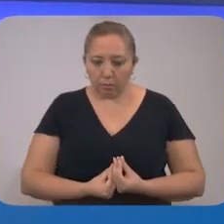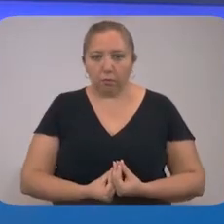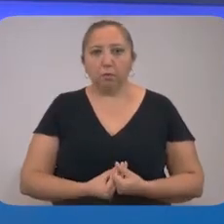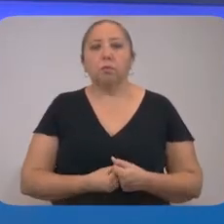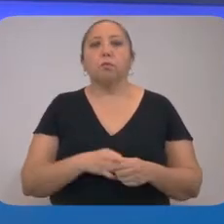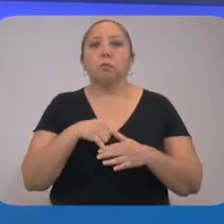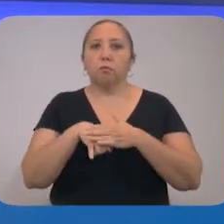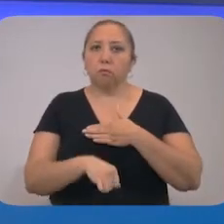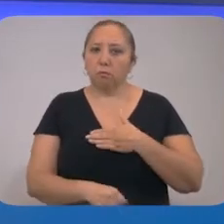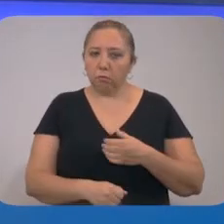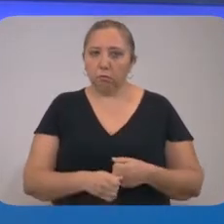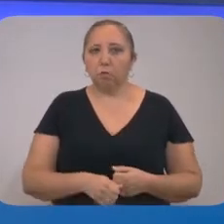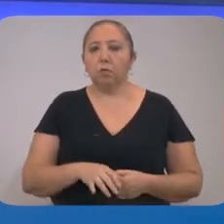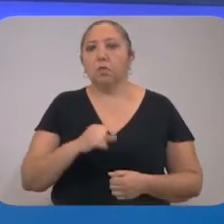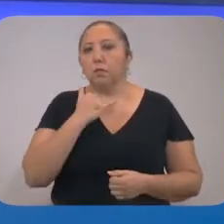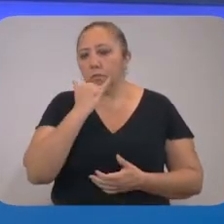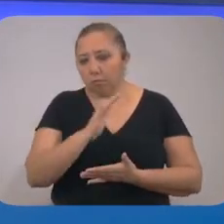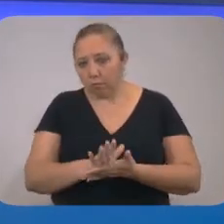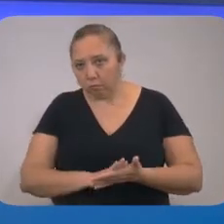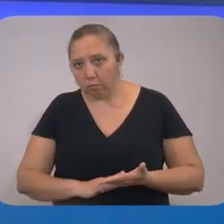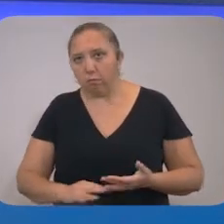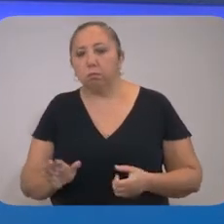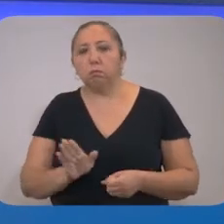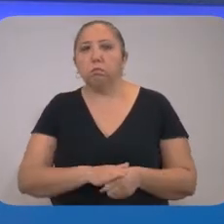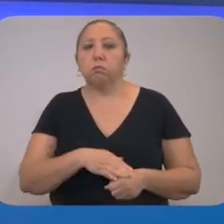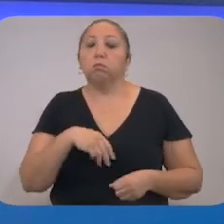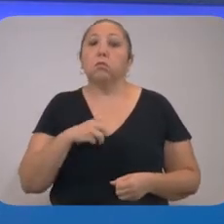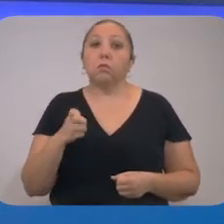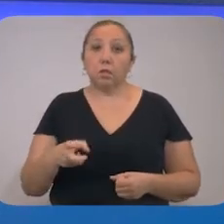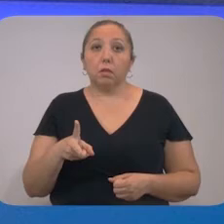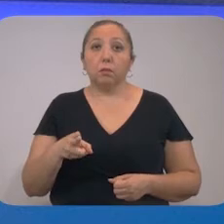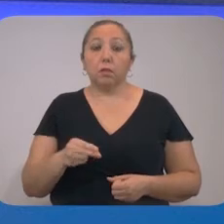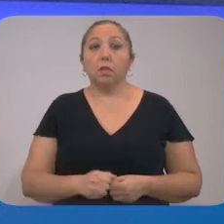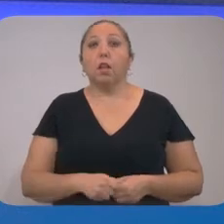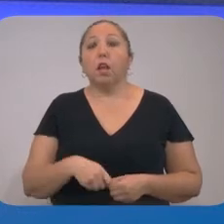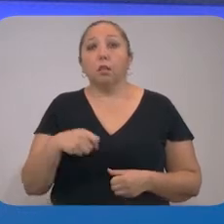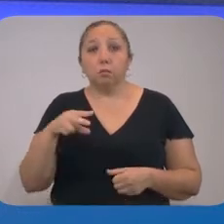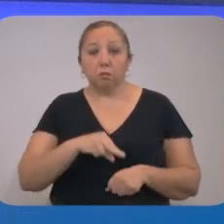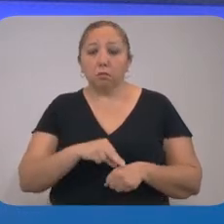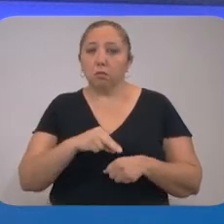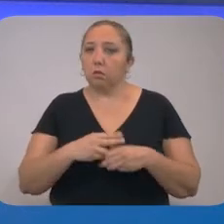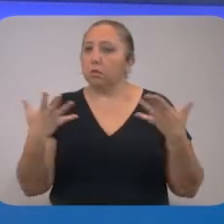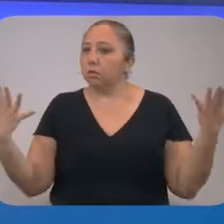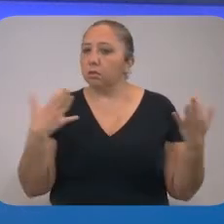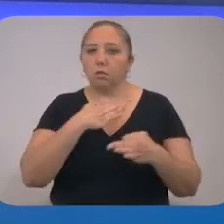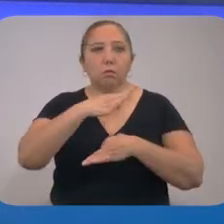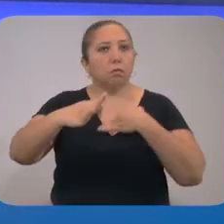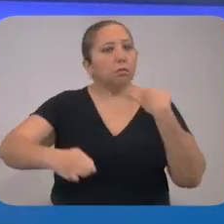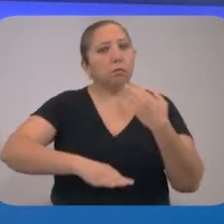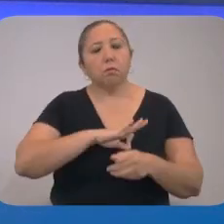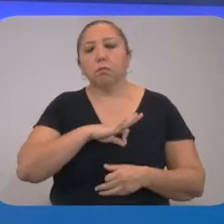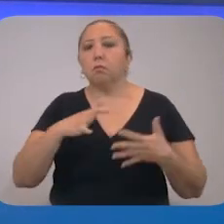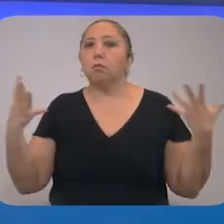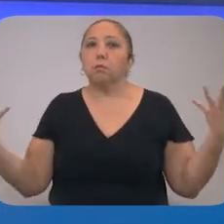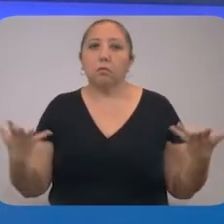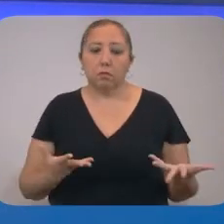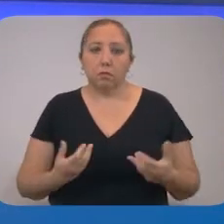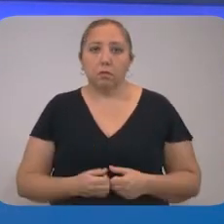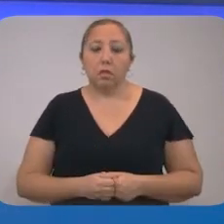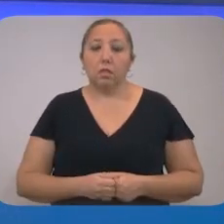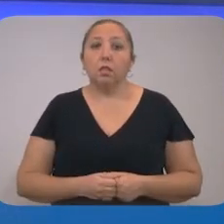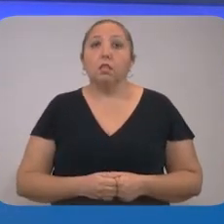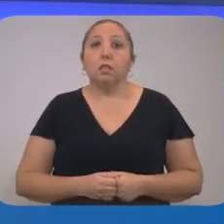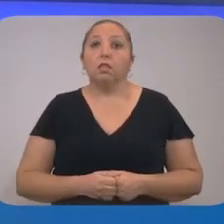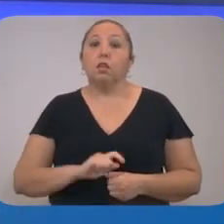Salud, Beshen ojalá chilo bulumil México. Xak ohelbi unoh yah olalil, yete beshan chimpolal tik etailo